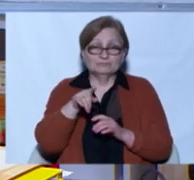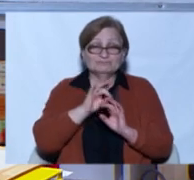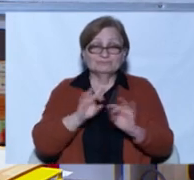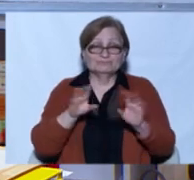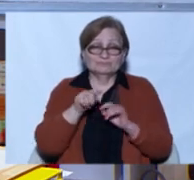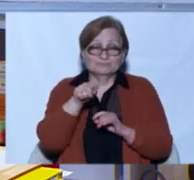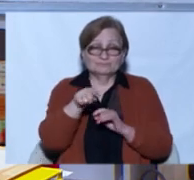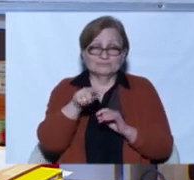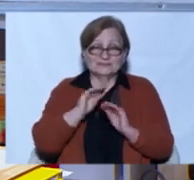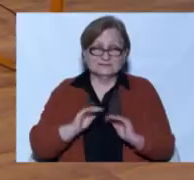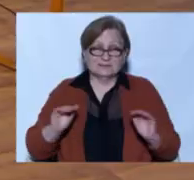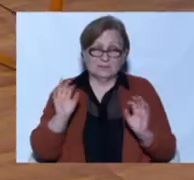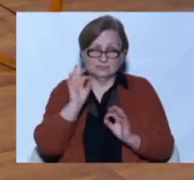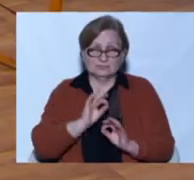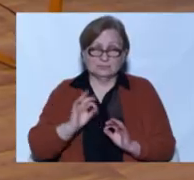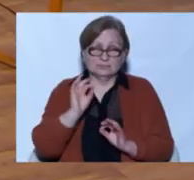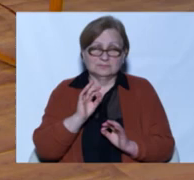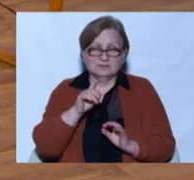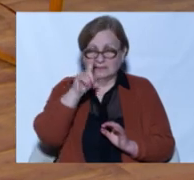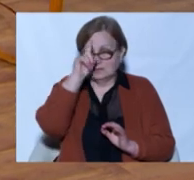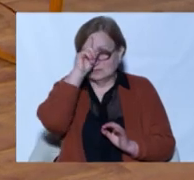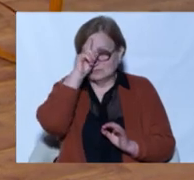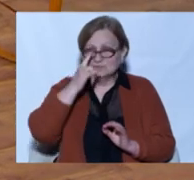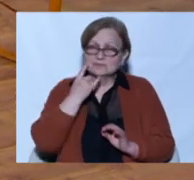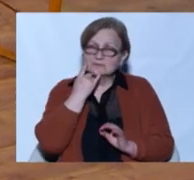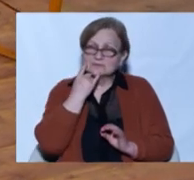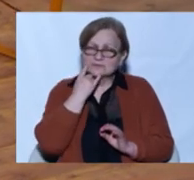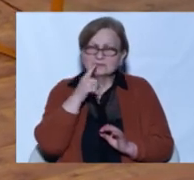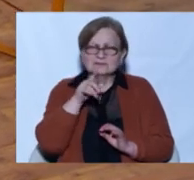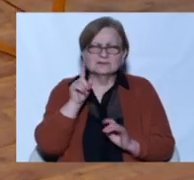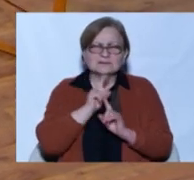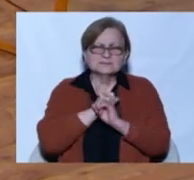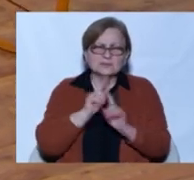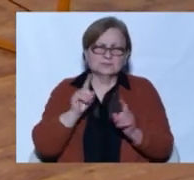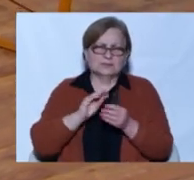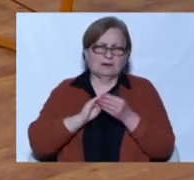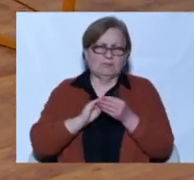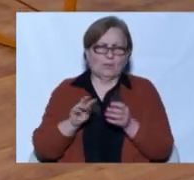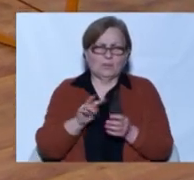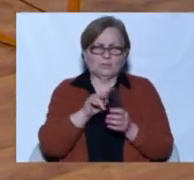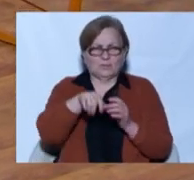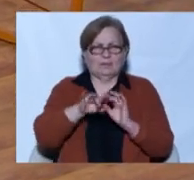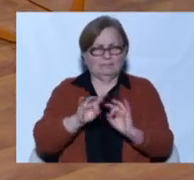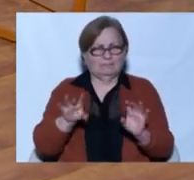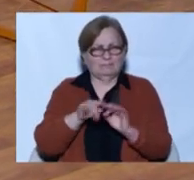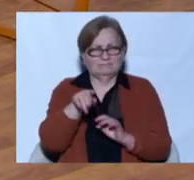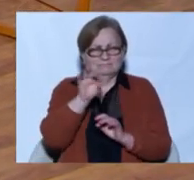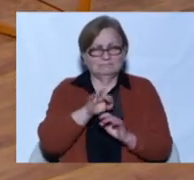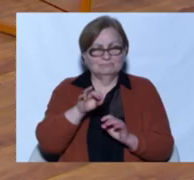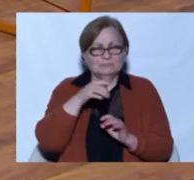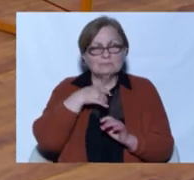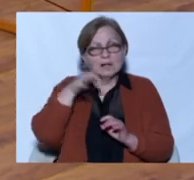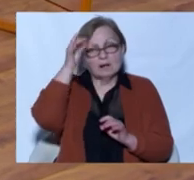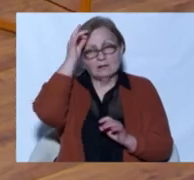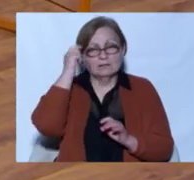მოთხრობაში, ამ საბავშვო წიგნშიც ბიჭისა და ჩიტის საოცარი მეგობრობა არის ასახული. ასევე